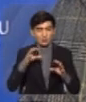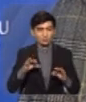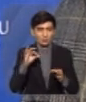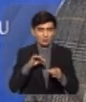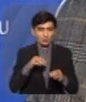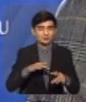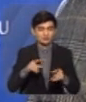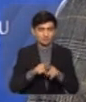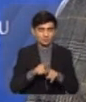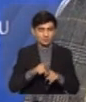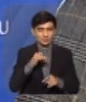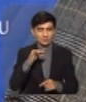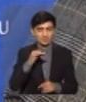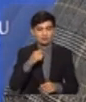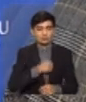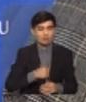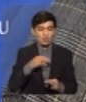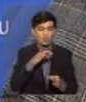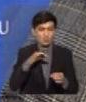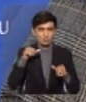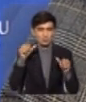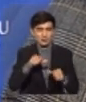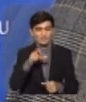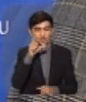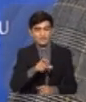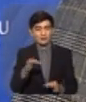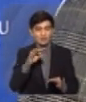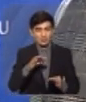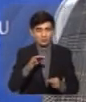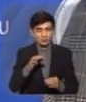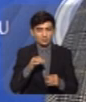законодательства злоупотребление вот в области прав человека,